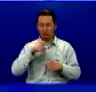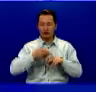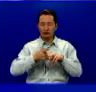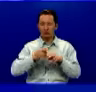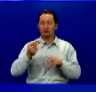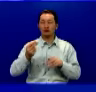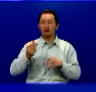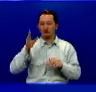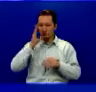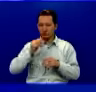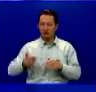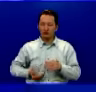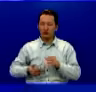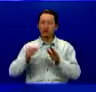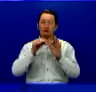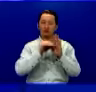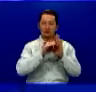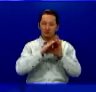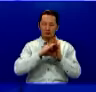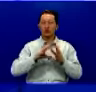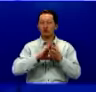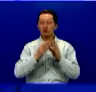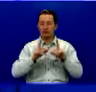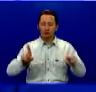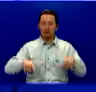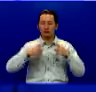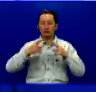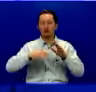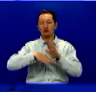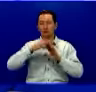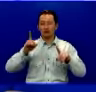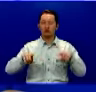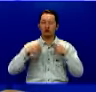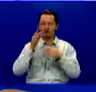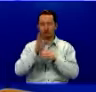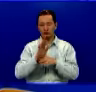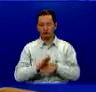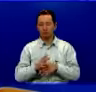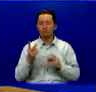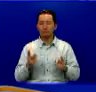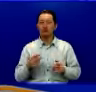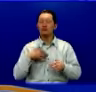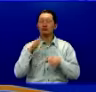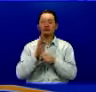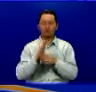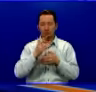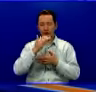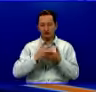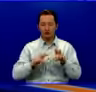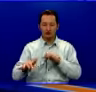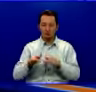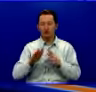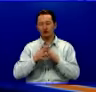инвестиция тартып, соның барлығын ары қарай жылжытып, үкіметтің жиналысында естідің, тапсырма бар. Жасаушылықтың